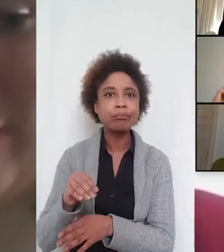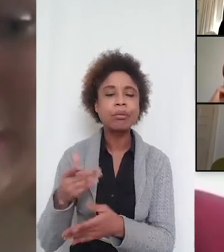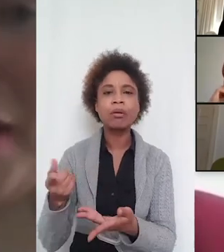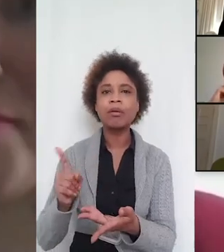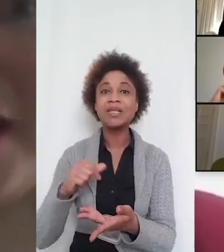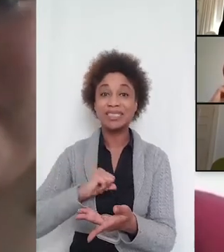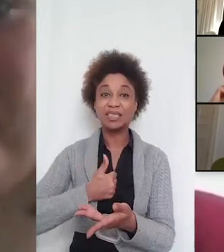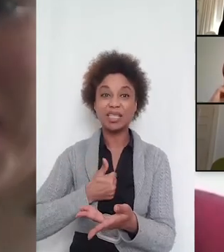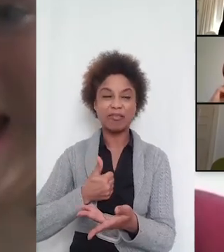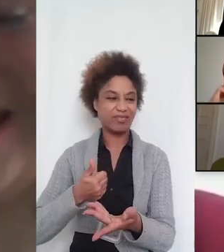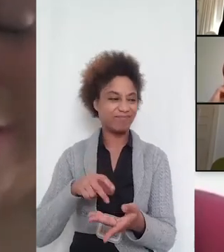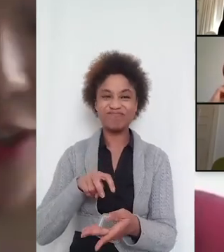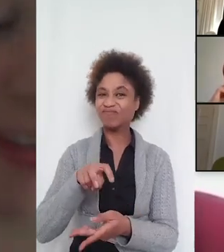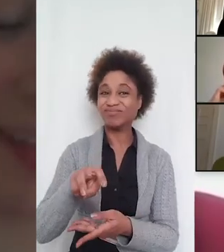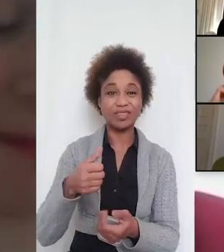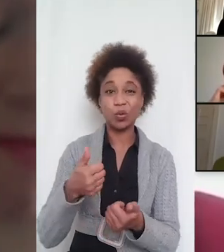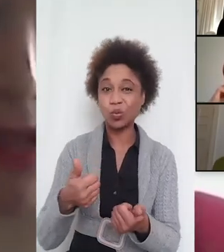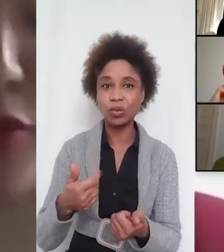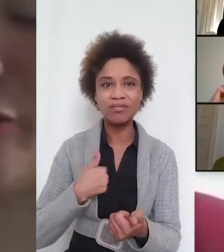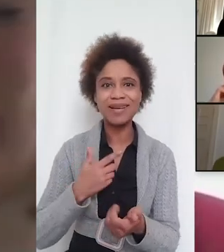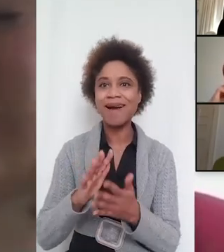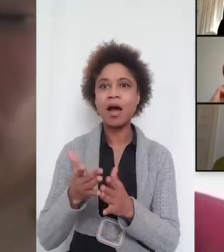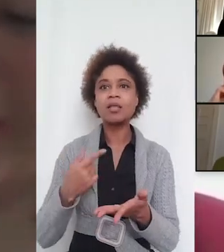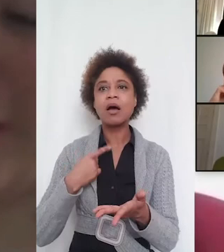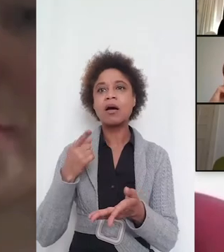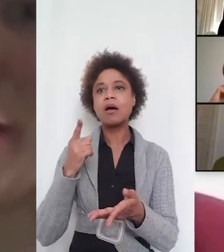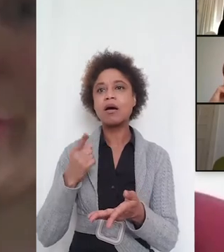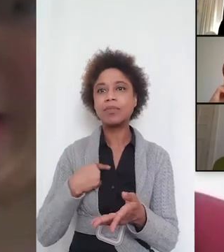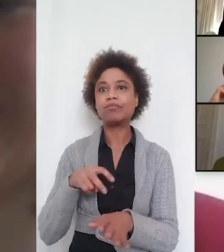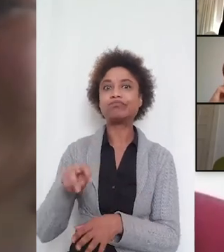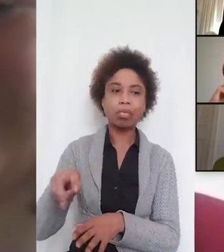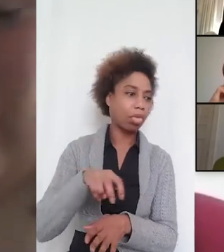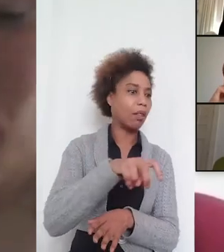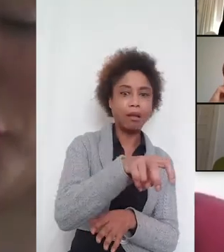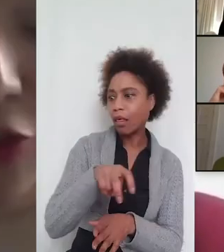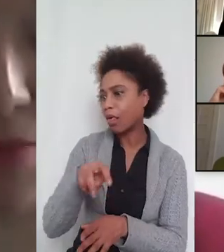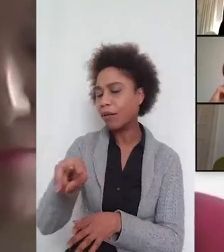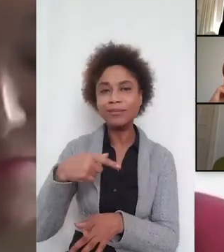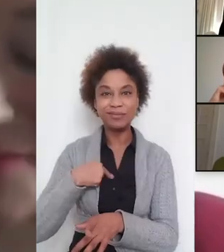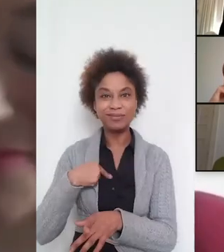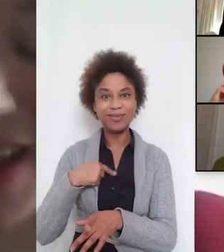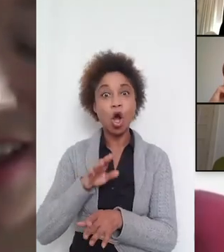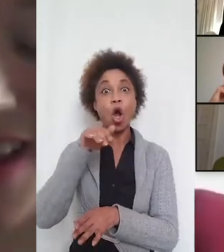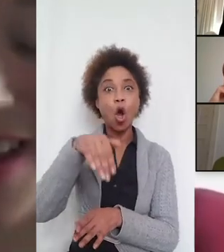zelf slechte been ben, ben ik niet heel handig. Maar ik moest wel gaan horden lopen over 10 hulphonden.